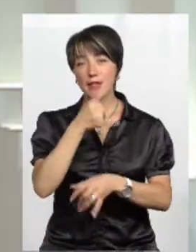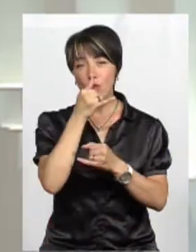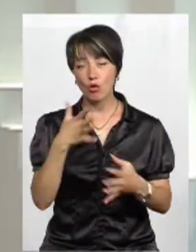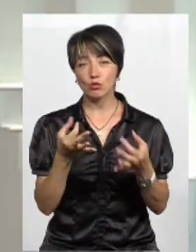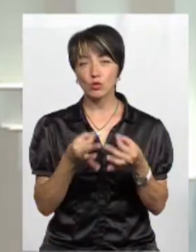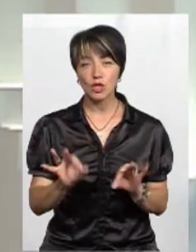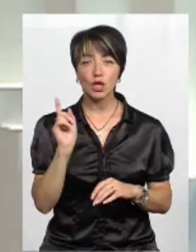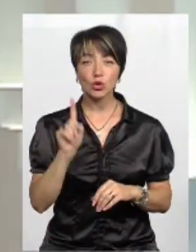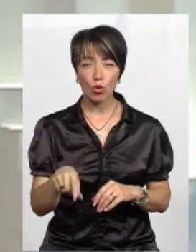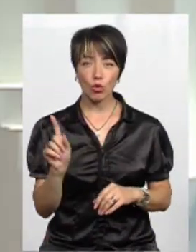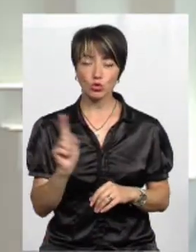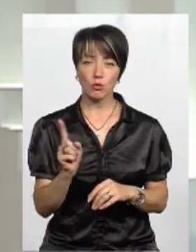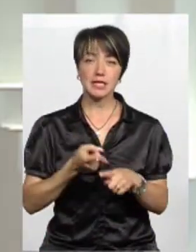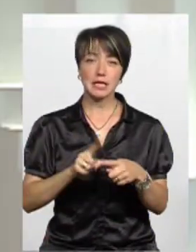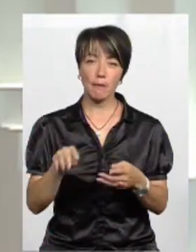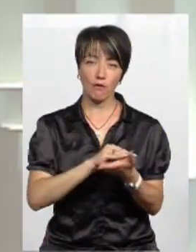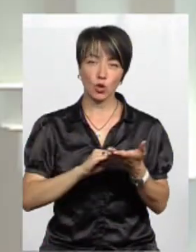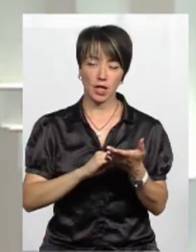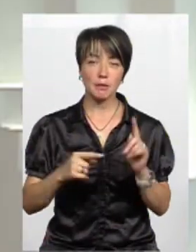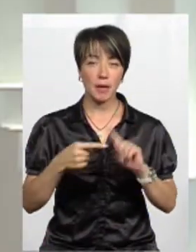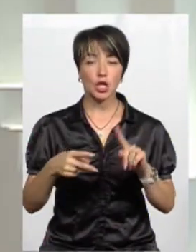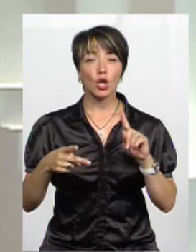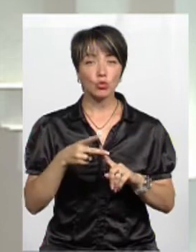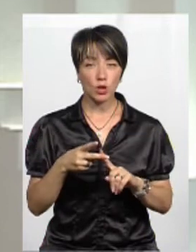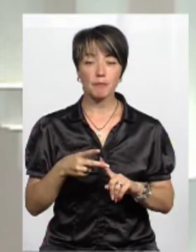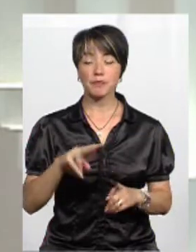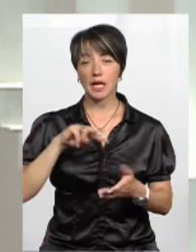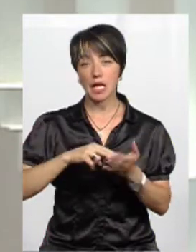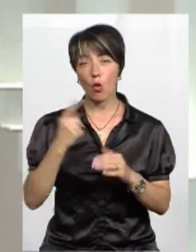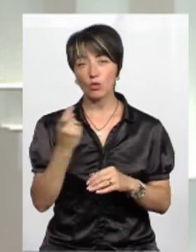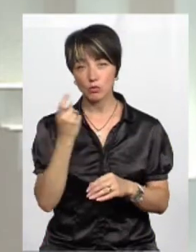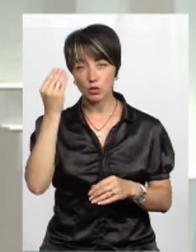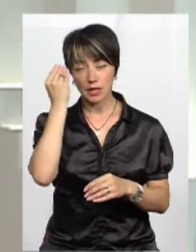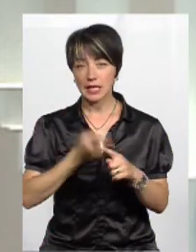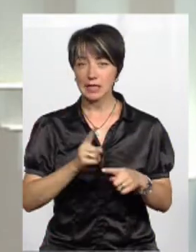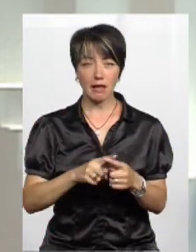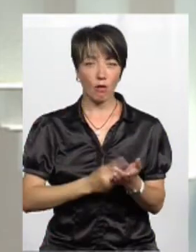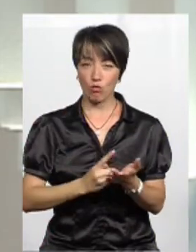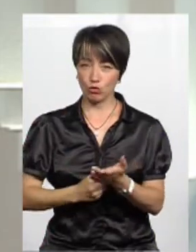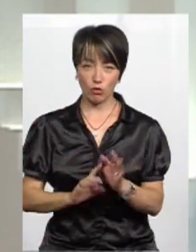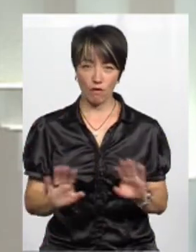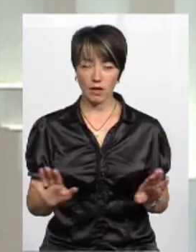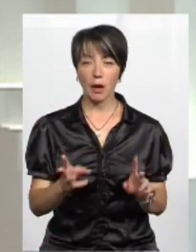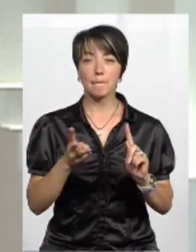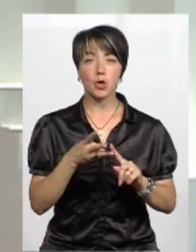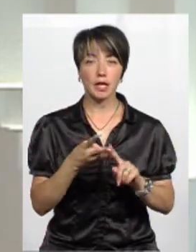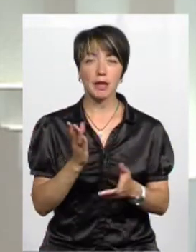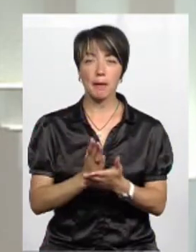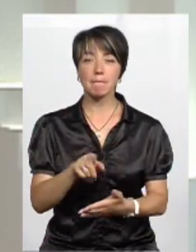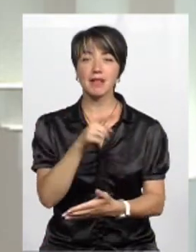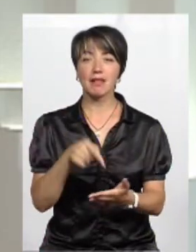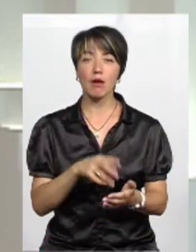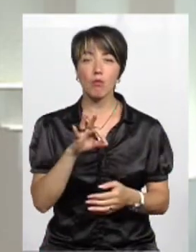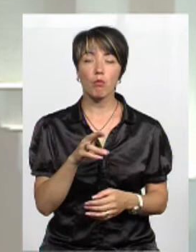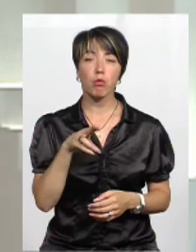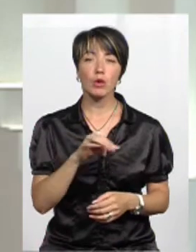можемо допустити того, щоб це повторилося. Це перше. Друге, з економічної точки зору це є необґрунтовано. По-третє, є питання